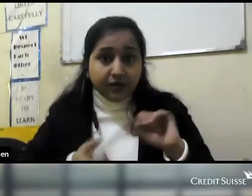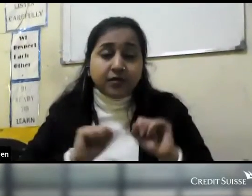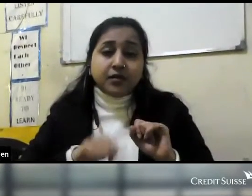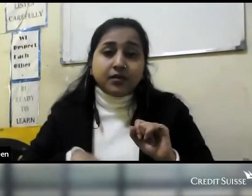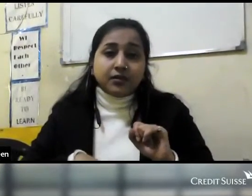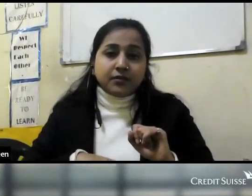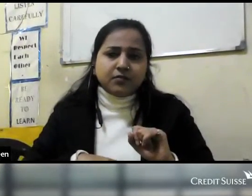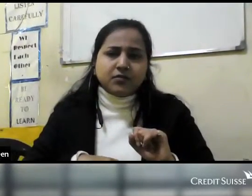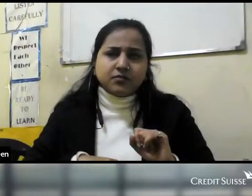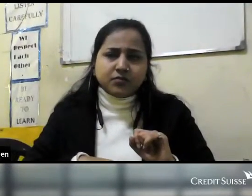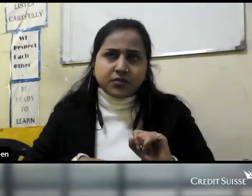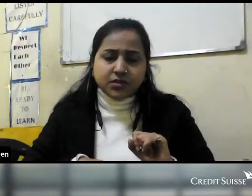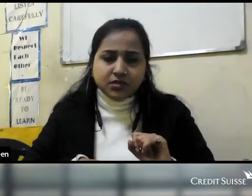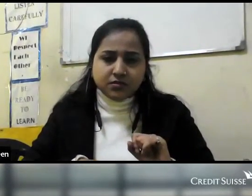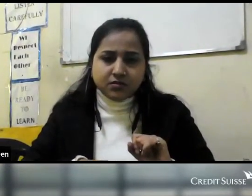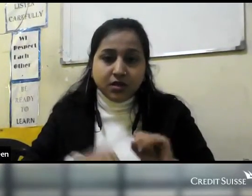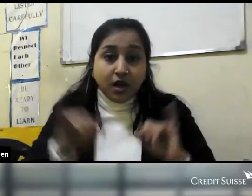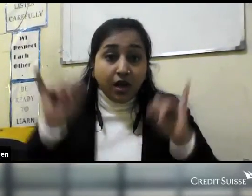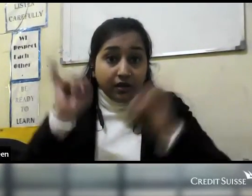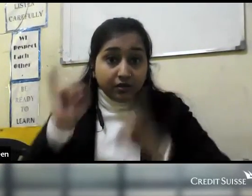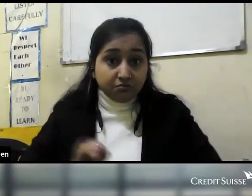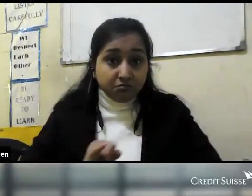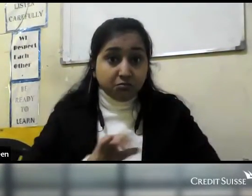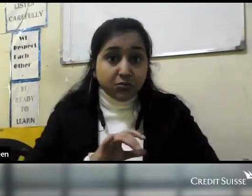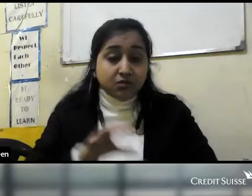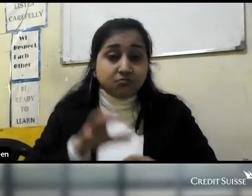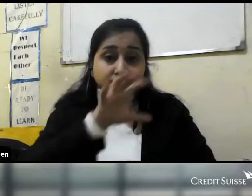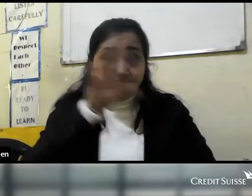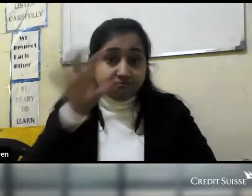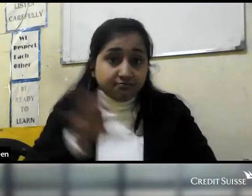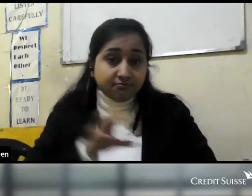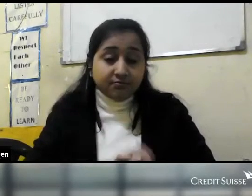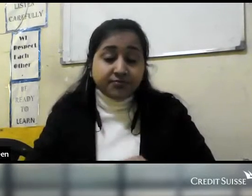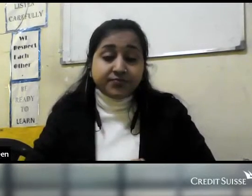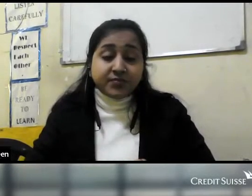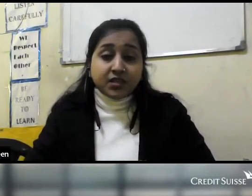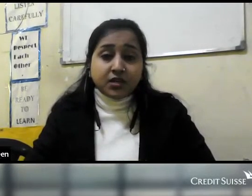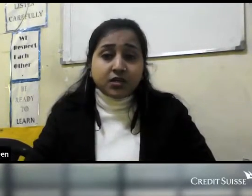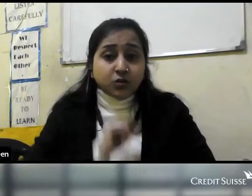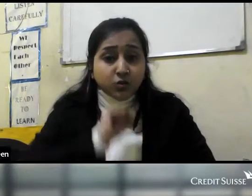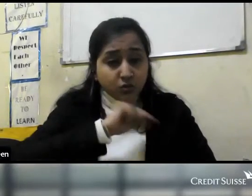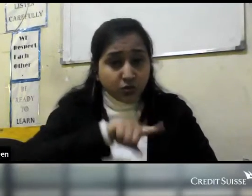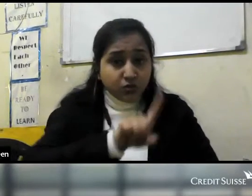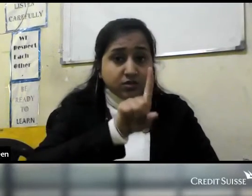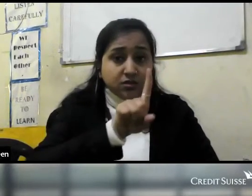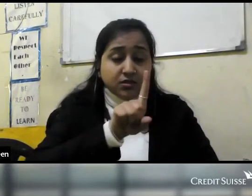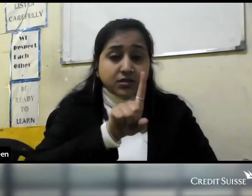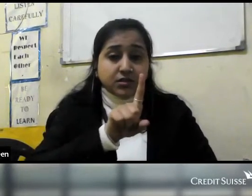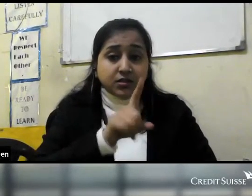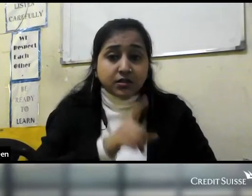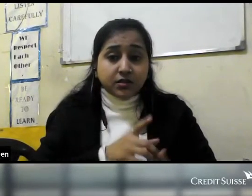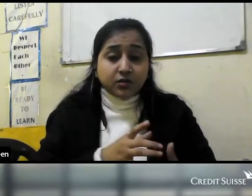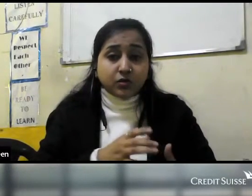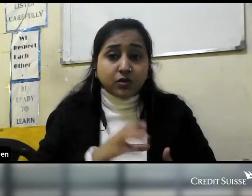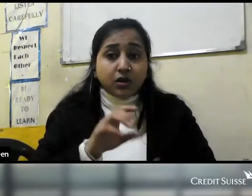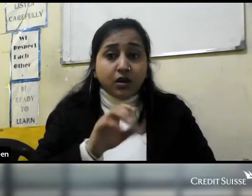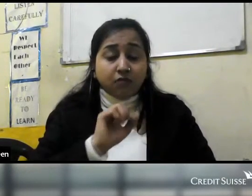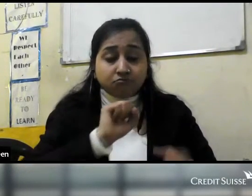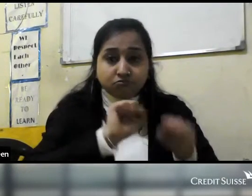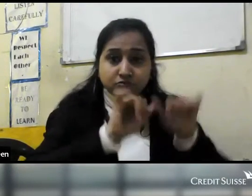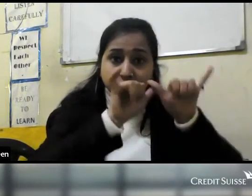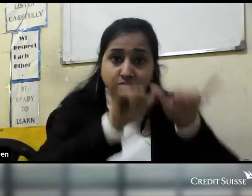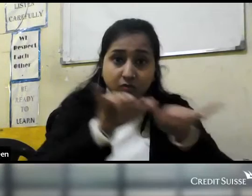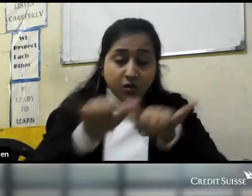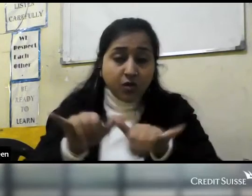में सेटअप करेंगे जो खुद से सस्टेन करेंगे और उनका खुद का अपना बैलेंस शीट करोड़ों में हो,